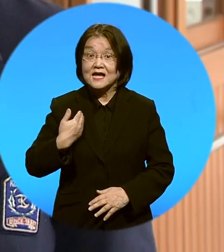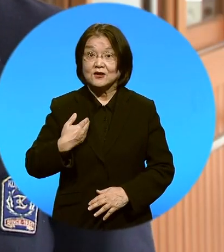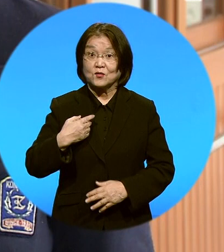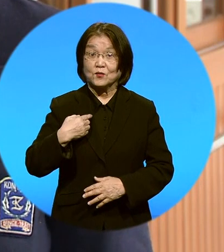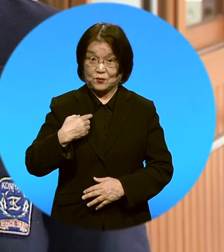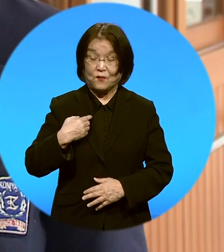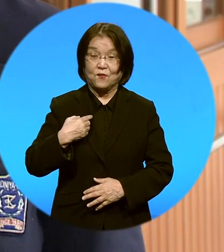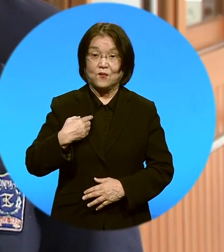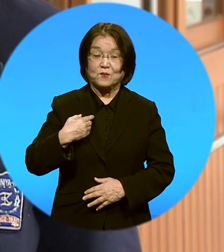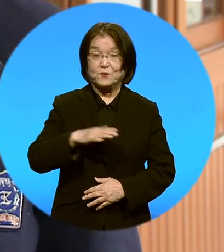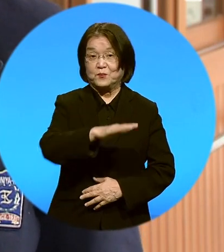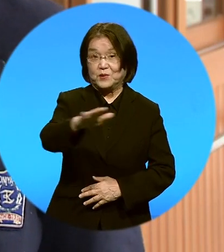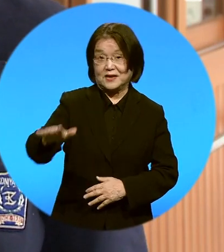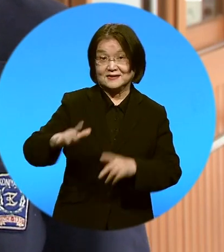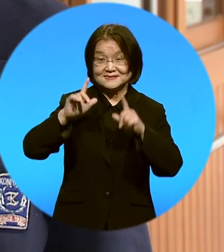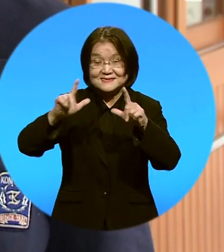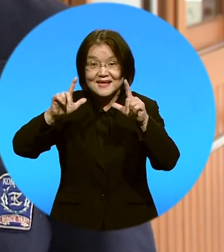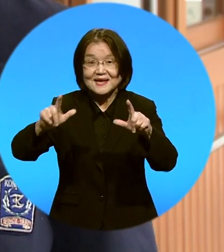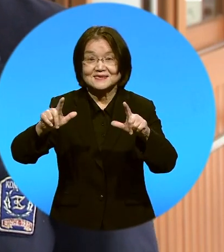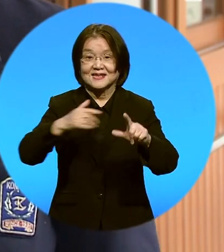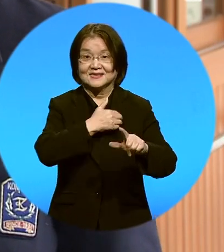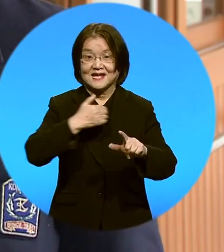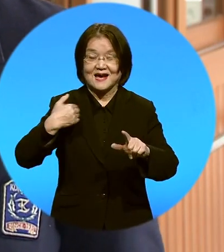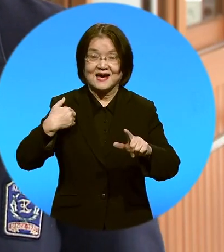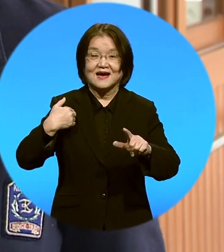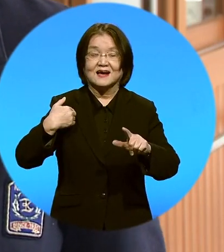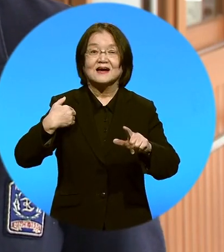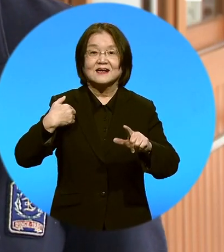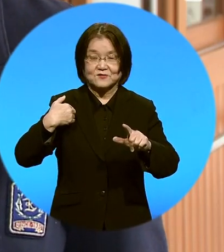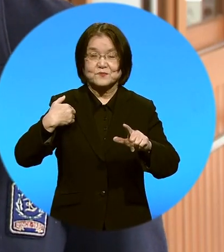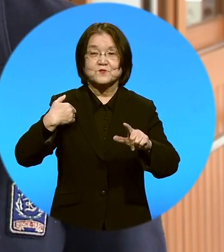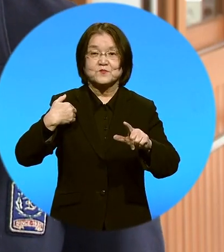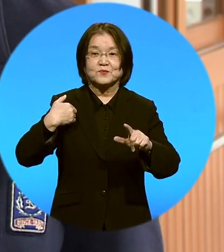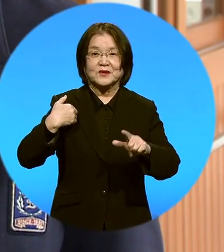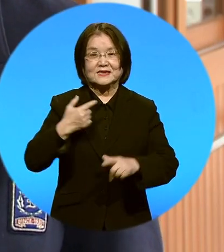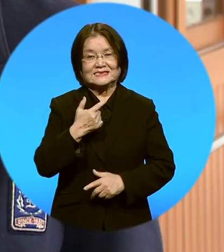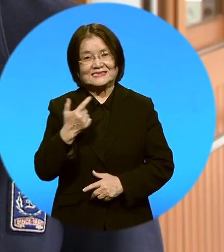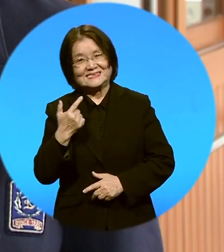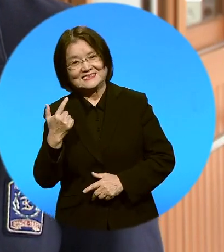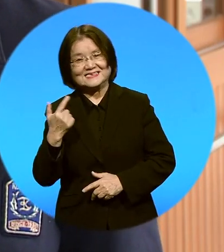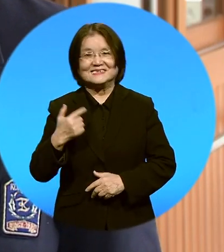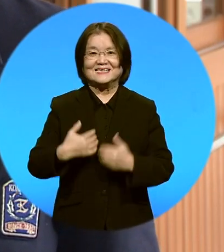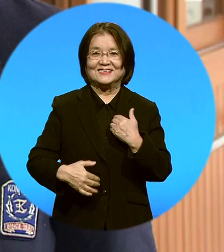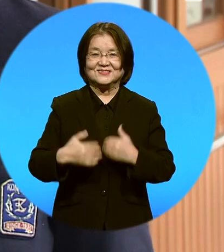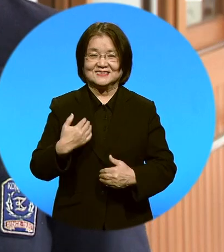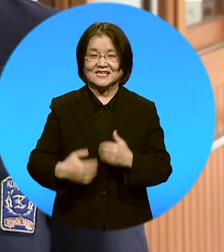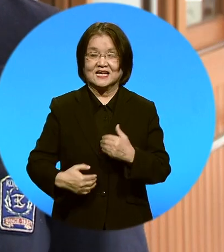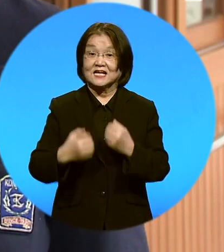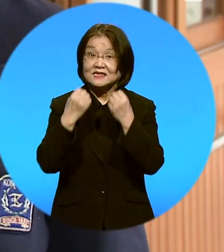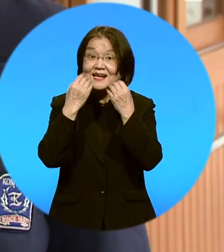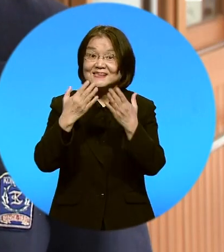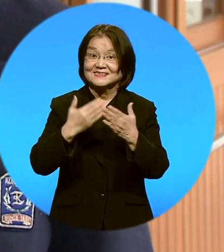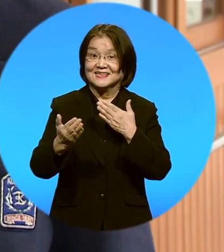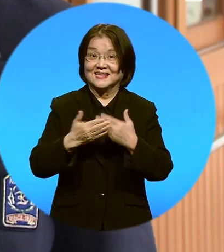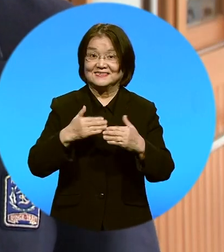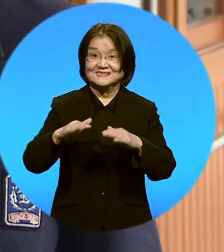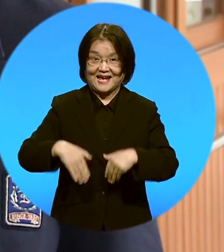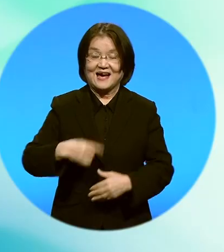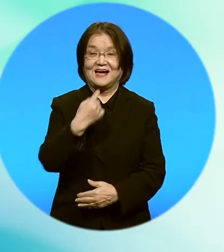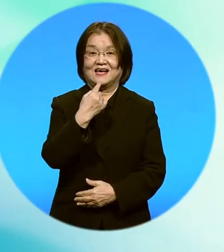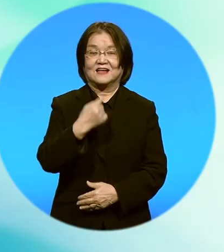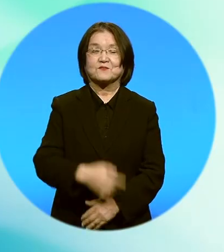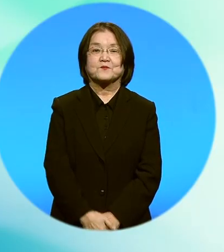にいろいろ伝えることができて、なんかこうすごい楽しかったし、新しい体験になったと思います